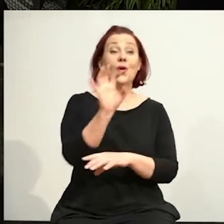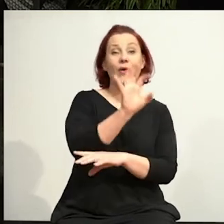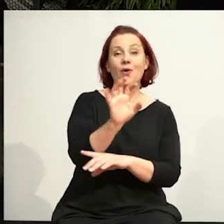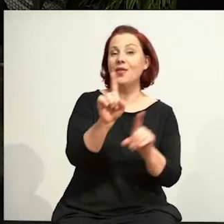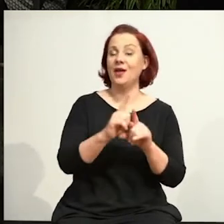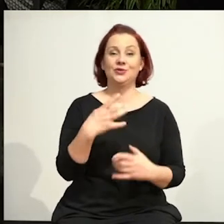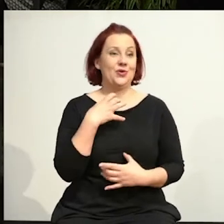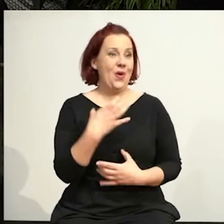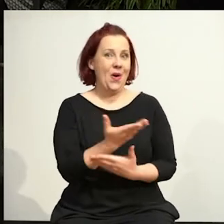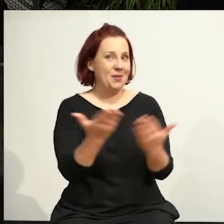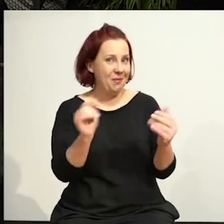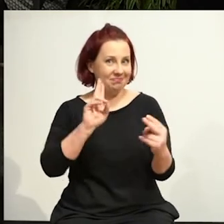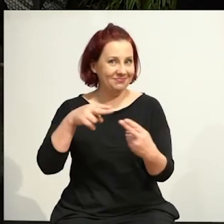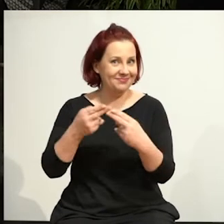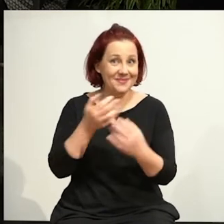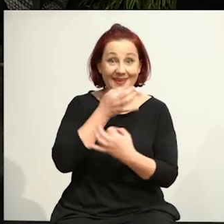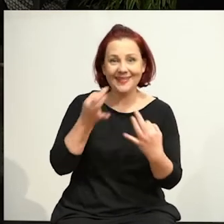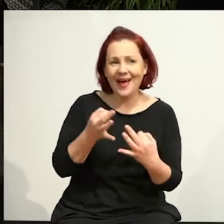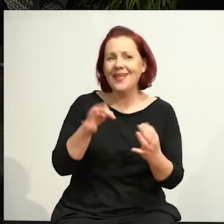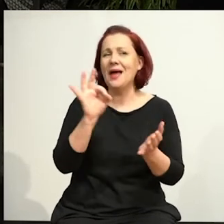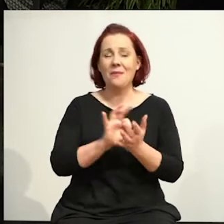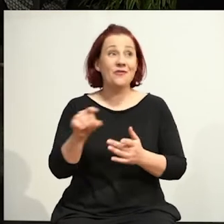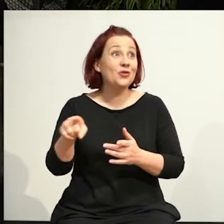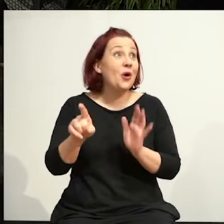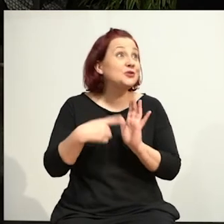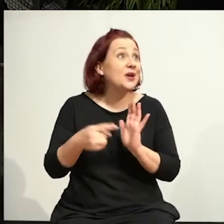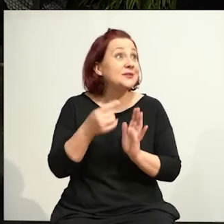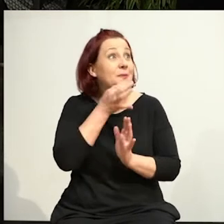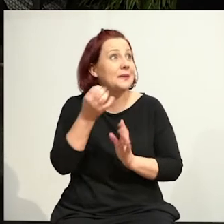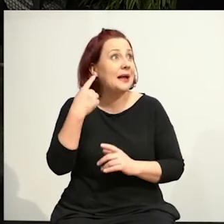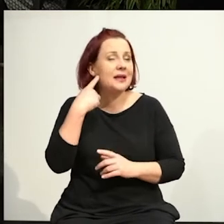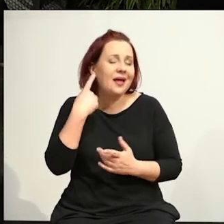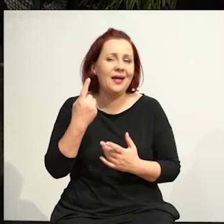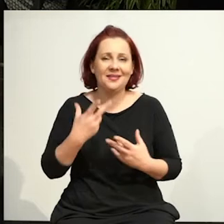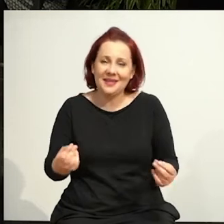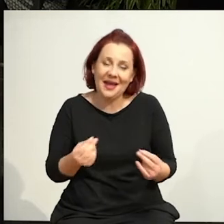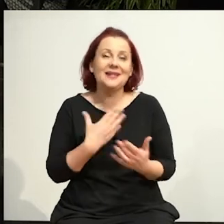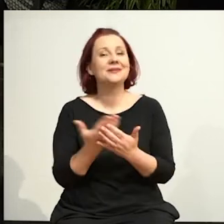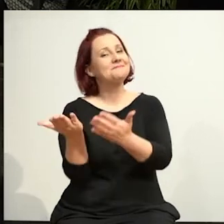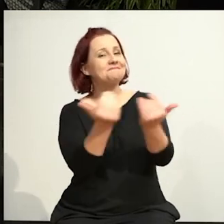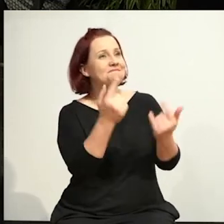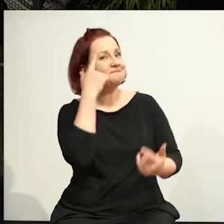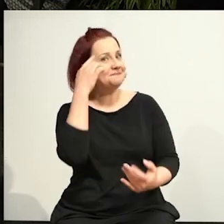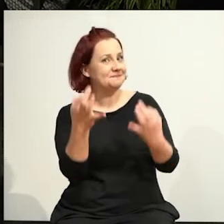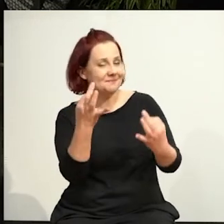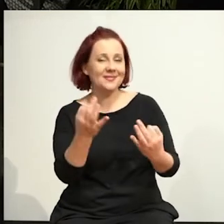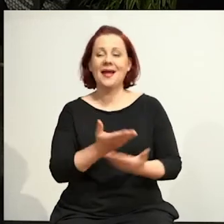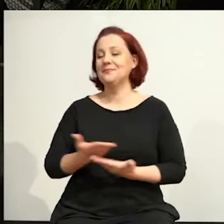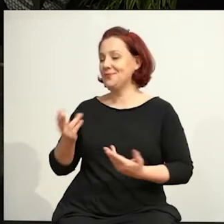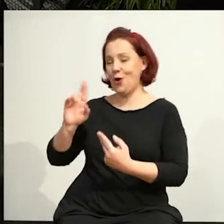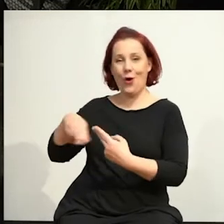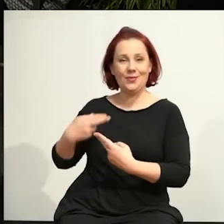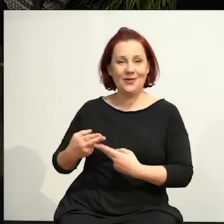też mogą sobie odpowiedzieć na to pytanie, bo pewnie nieczęsto się słyszy takiego rodzaju pytania. Więc Państwa zachęcam do namysłu, a Państwa proszę o